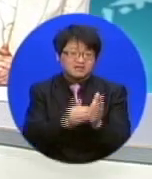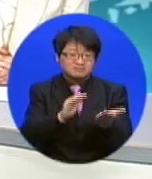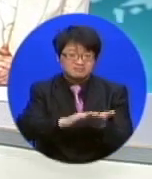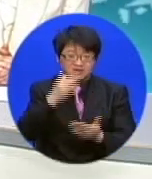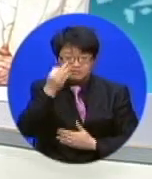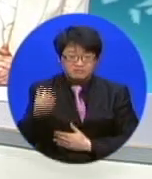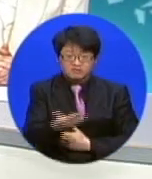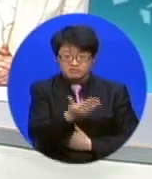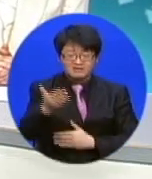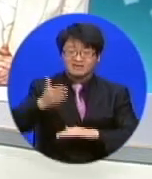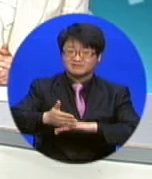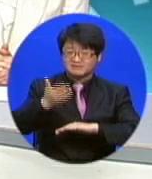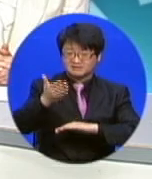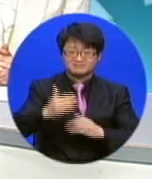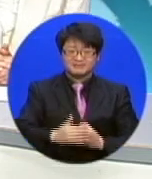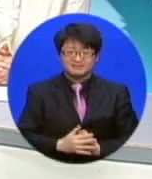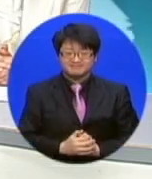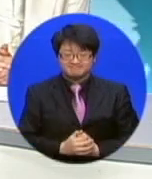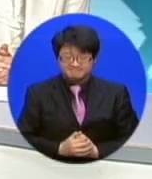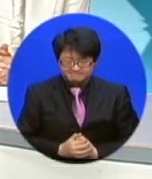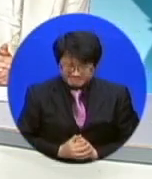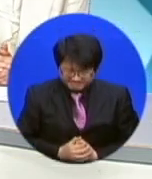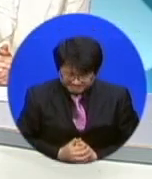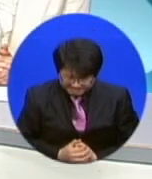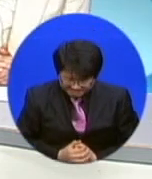마칩니다. 시청해주셔서 고맙습니다.